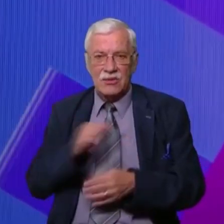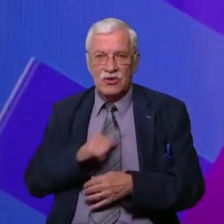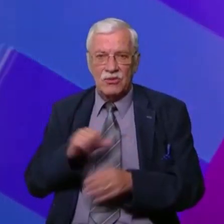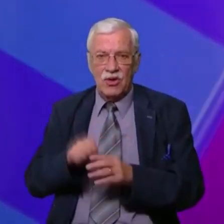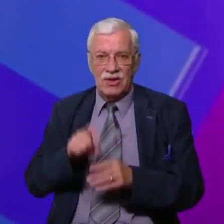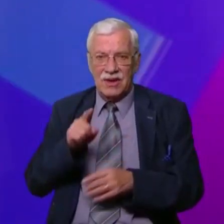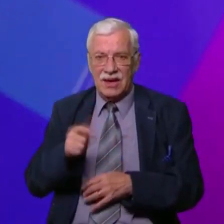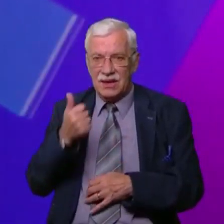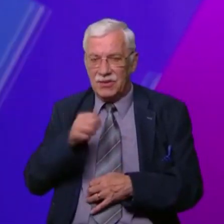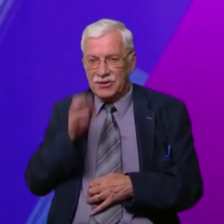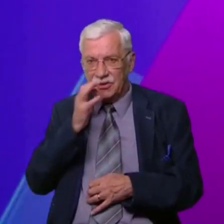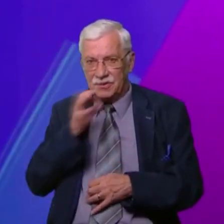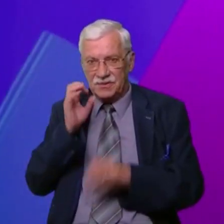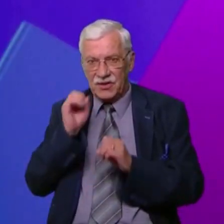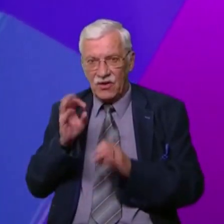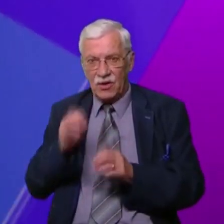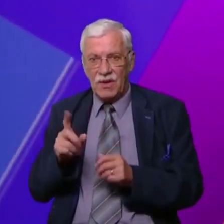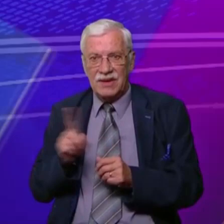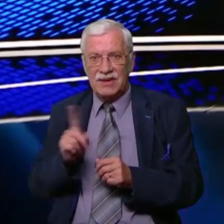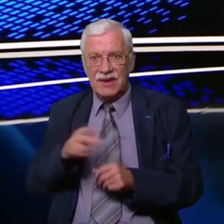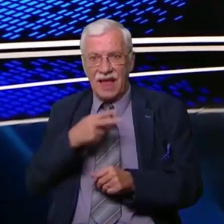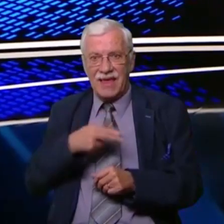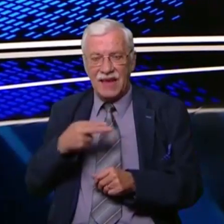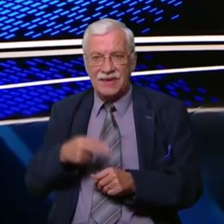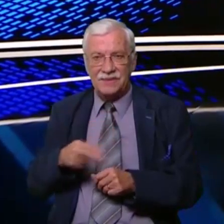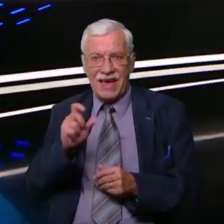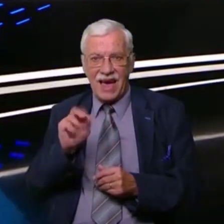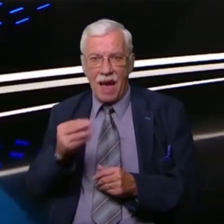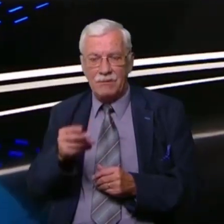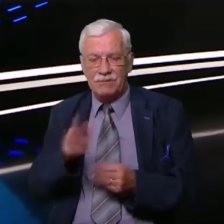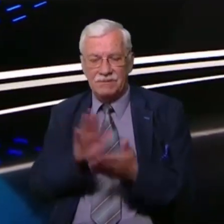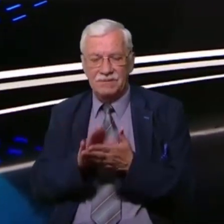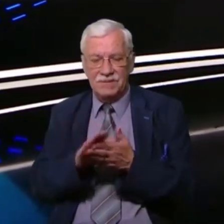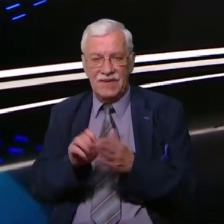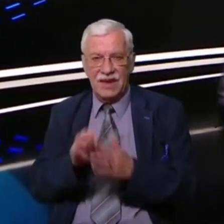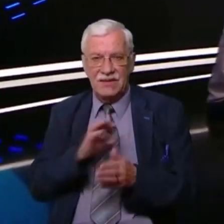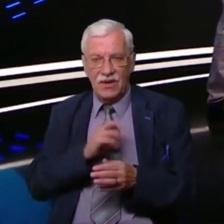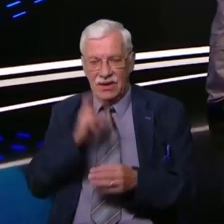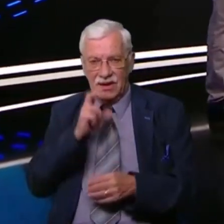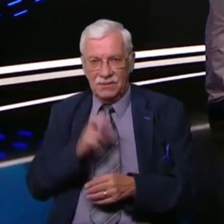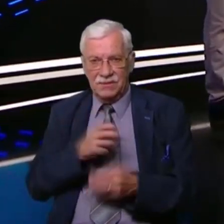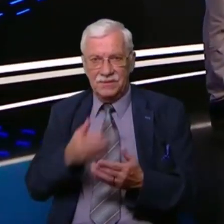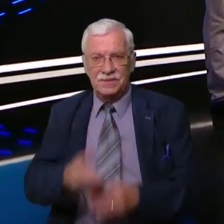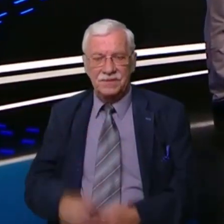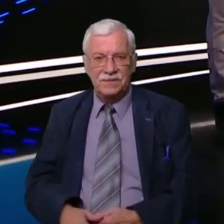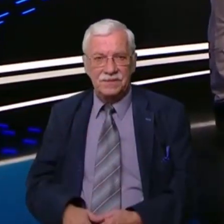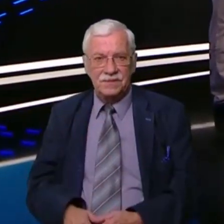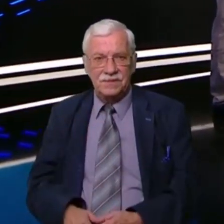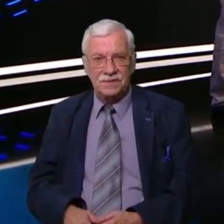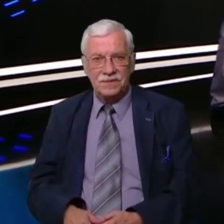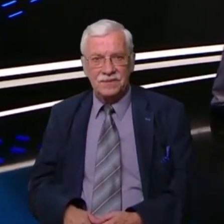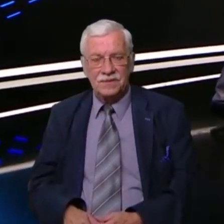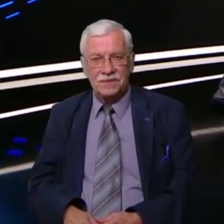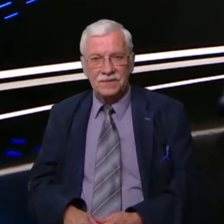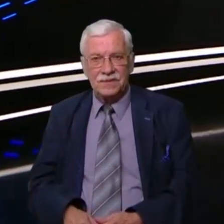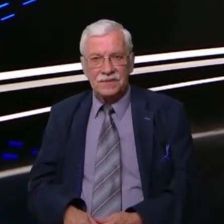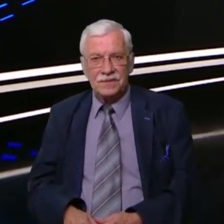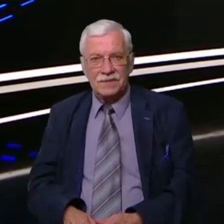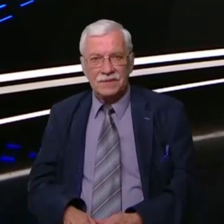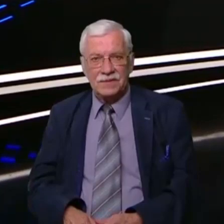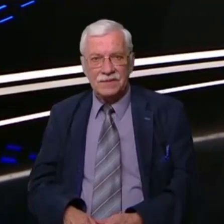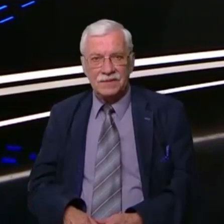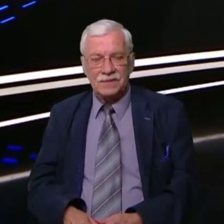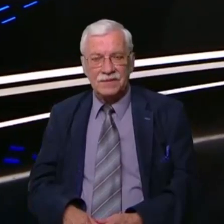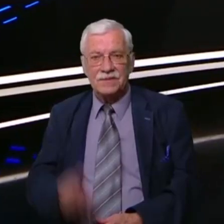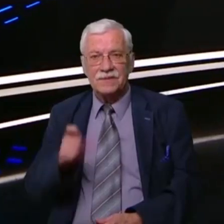takiej bardzo dobrej informacji z Danii. Christian Eriksen swojej reprezentacji. Ci z kolei się nie cieszyli. Ci z kolei się nie ostatnim